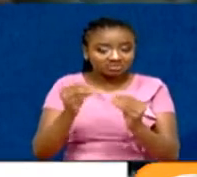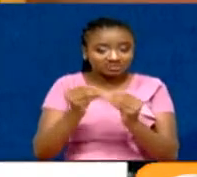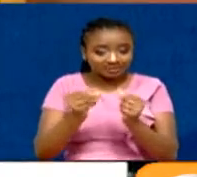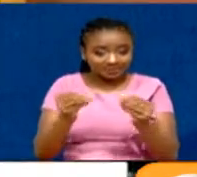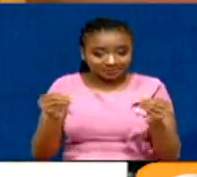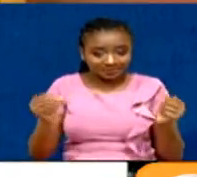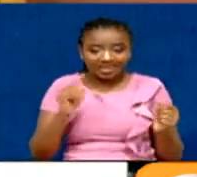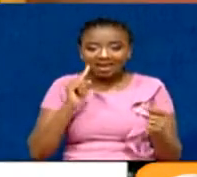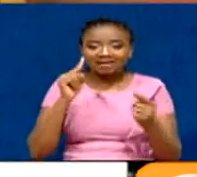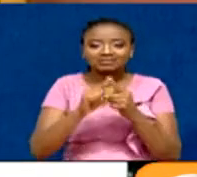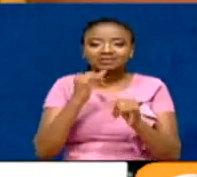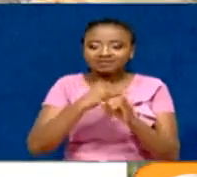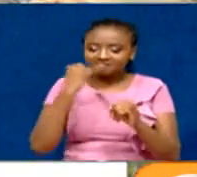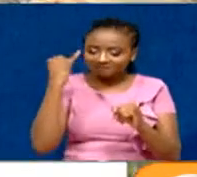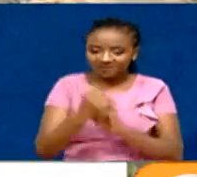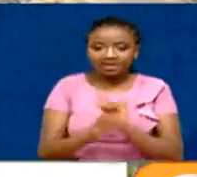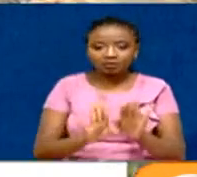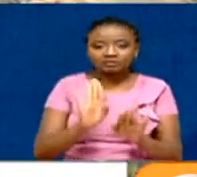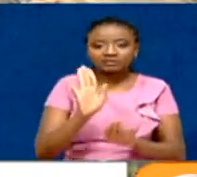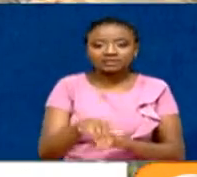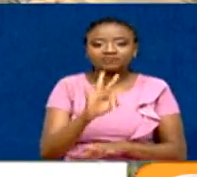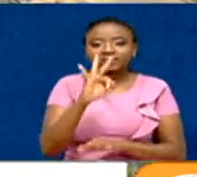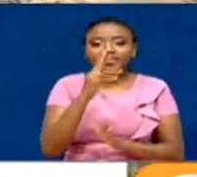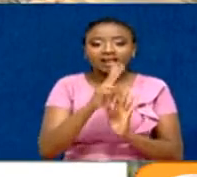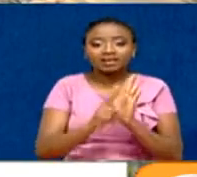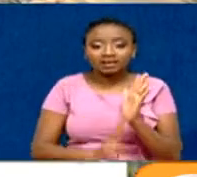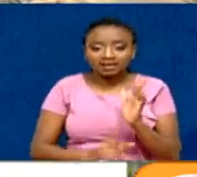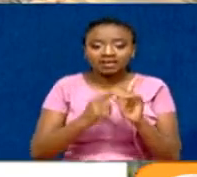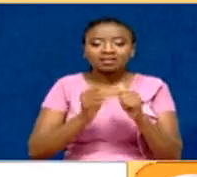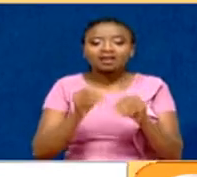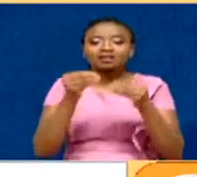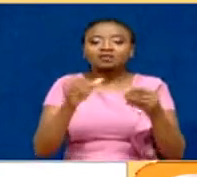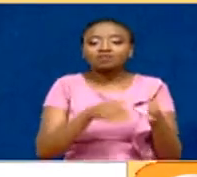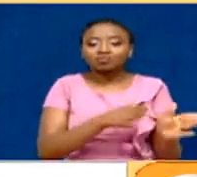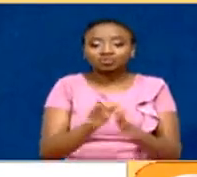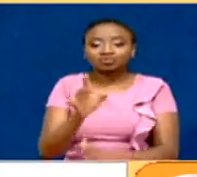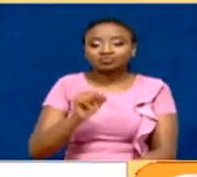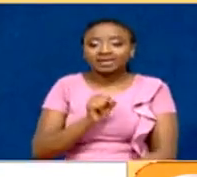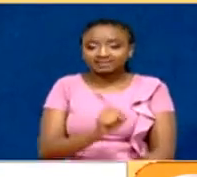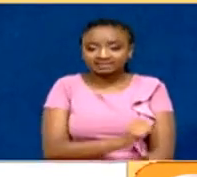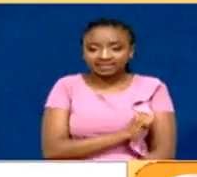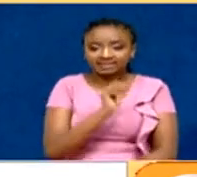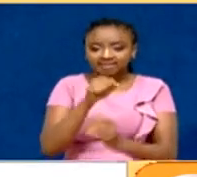hadi ngazi ya mwisho ya mswada kusomwa mara ya tatu, ili kutoa nafasi kwa bunge la seneti